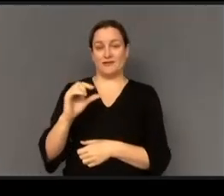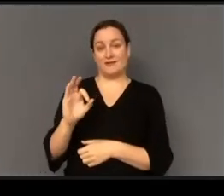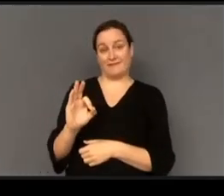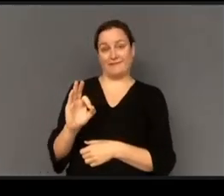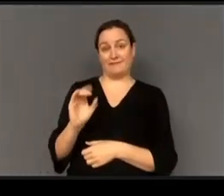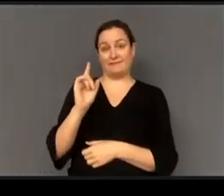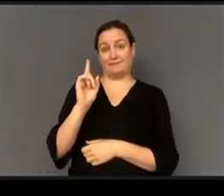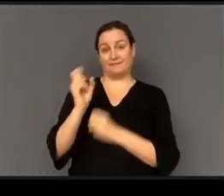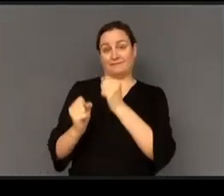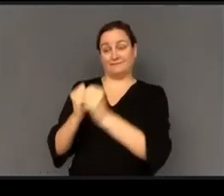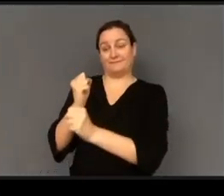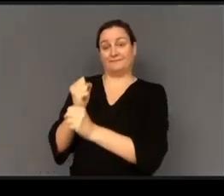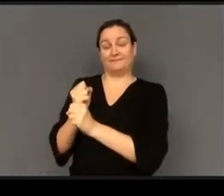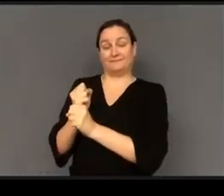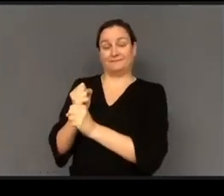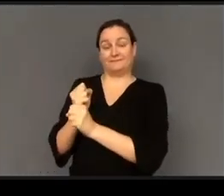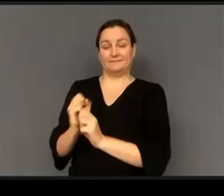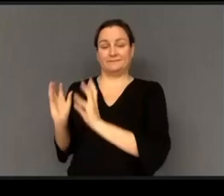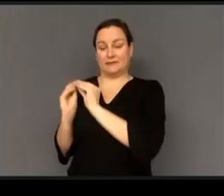وقمته